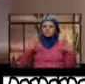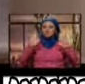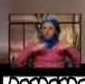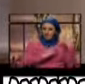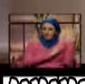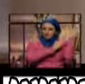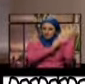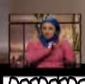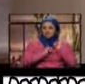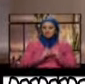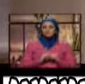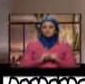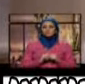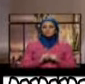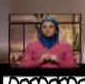ولا لا؟ يكون عام مستبشرين.